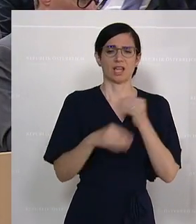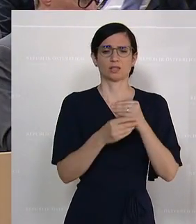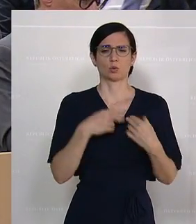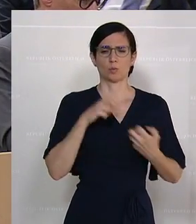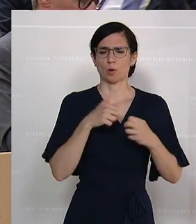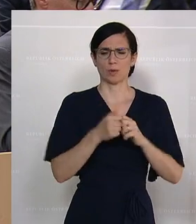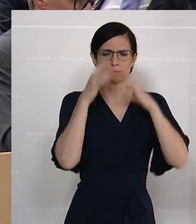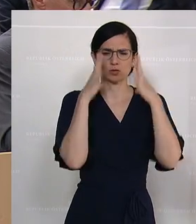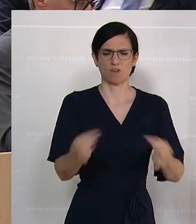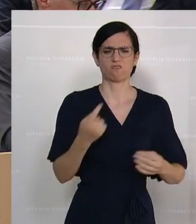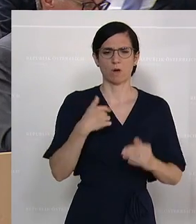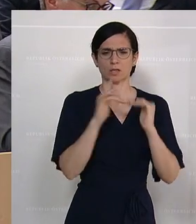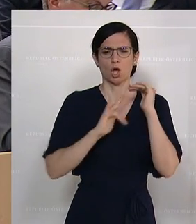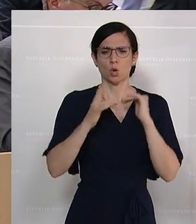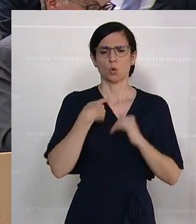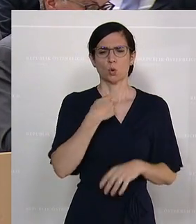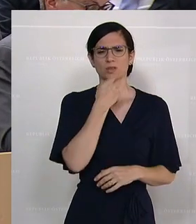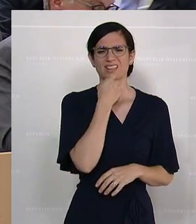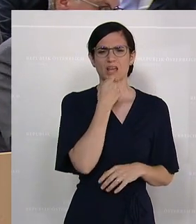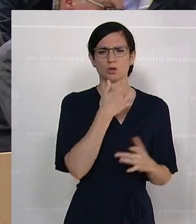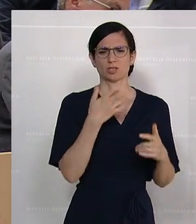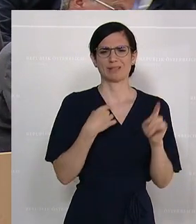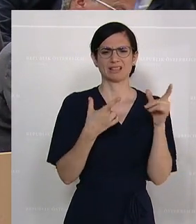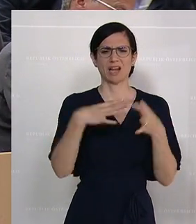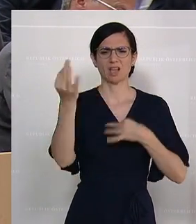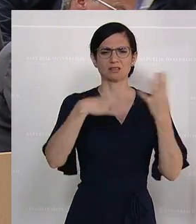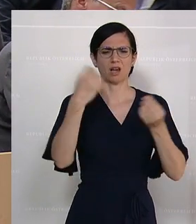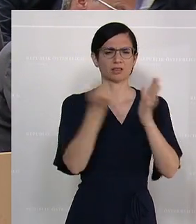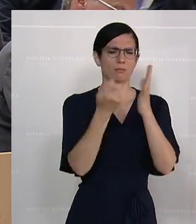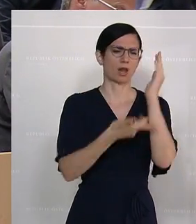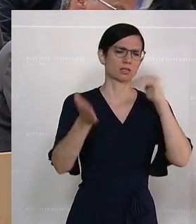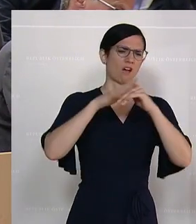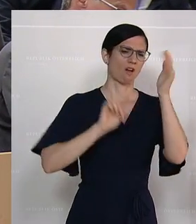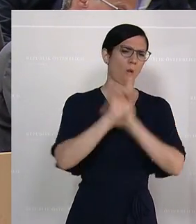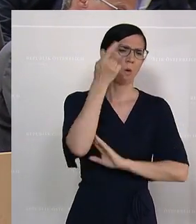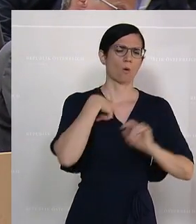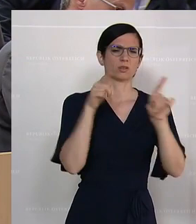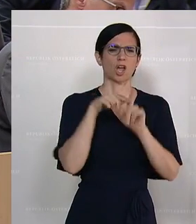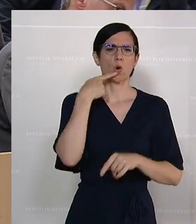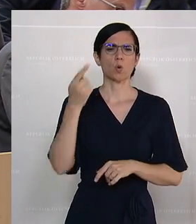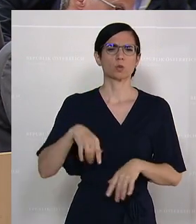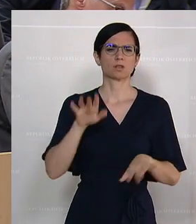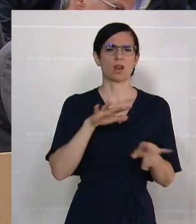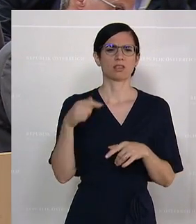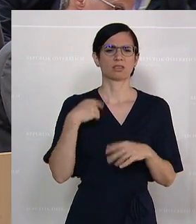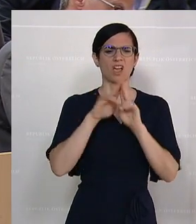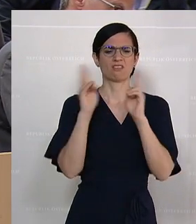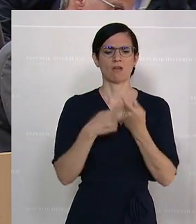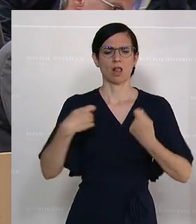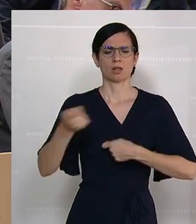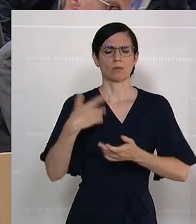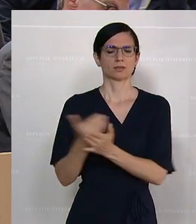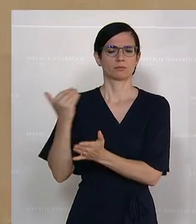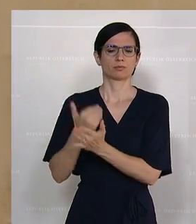die grundnahrungsmittel die getreidepreise sind hoch wie nie und während die russen damit am weltmarkt ihr geld